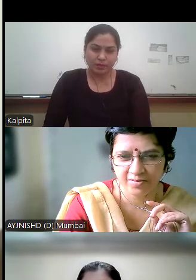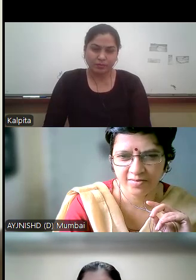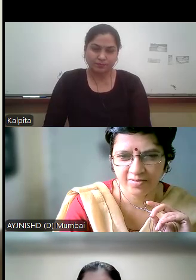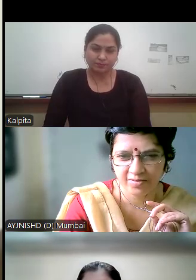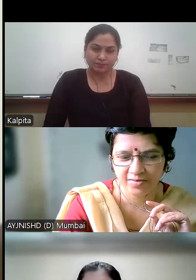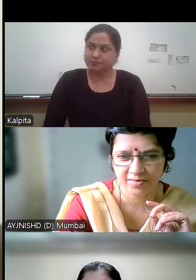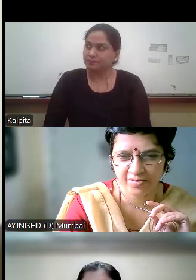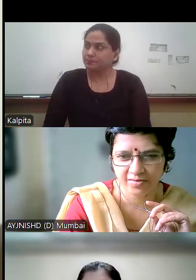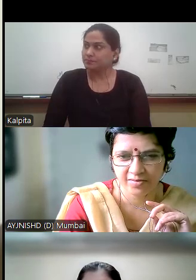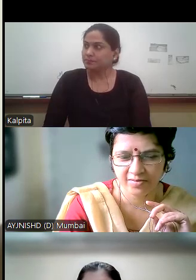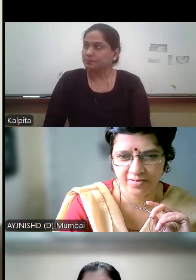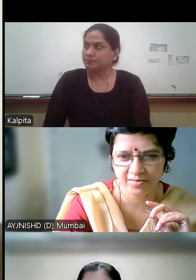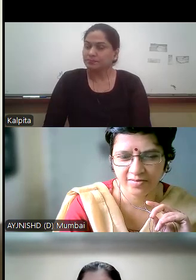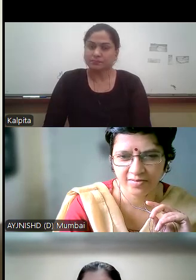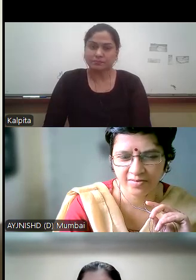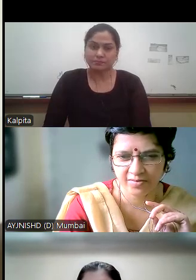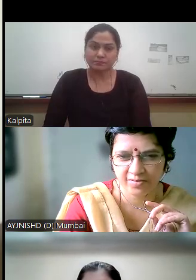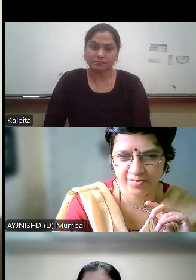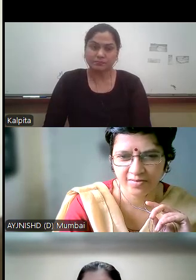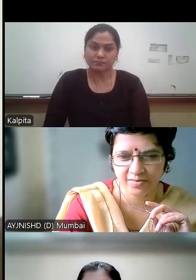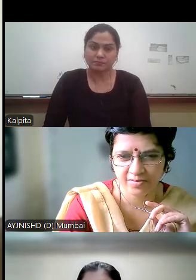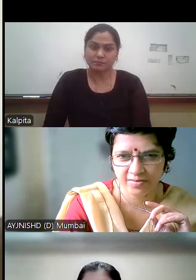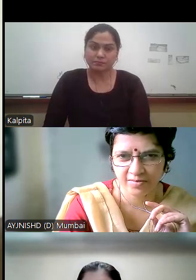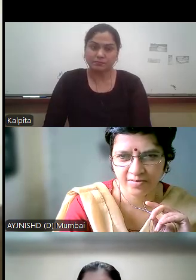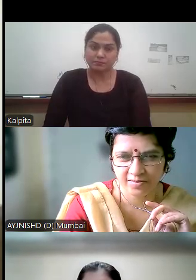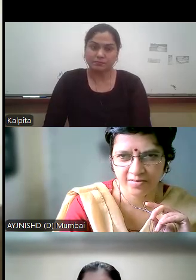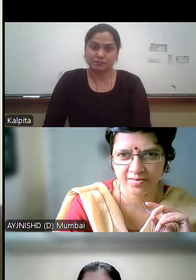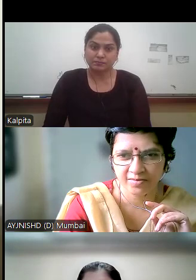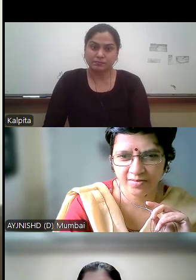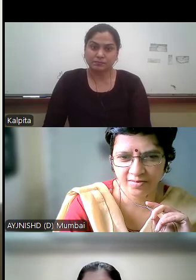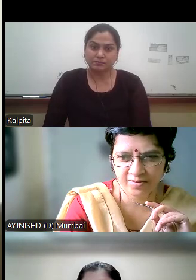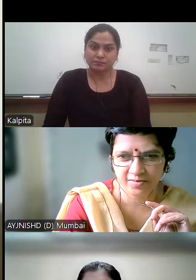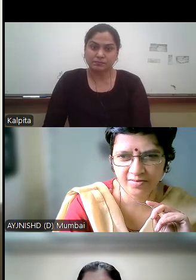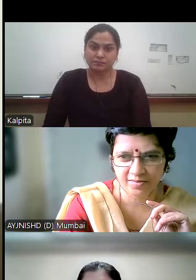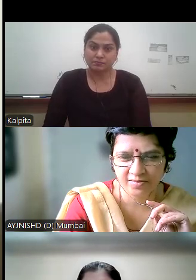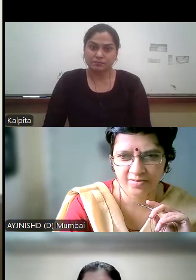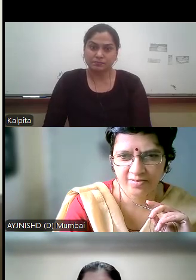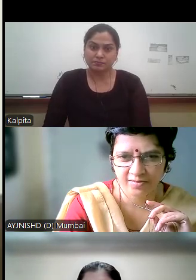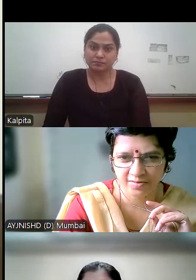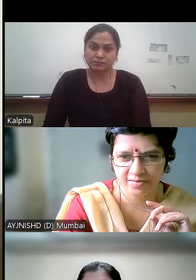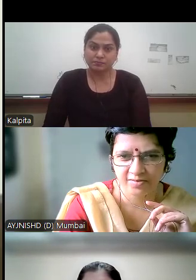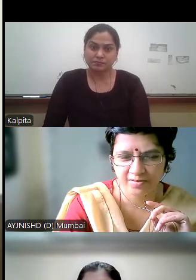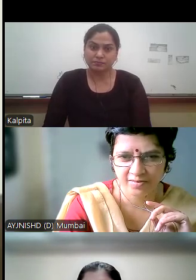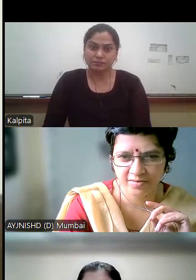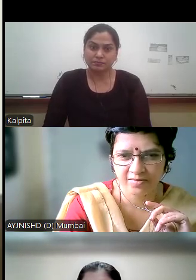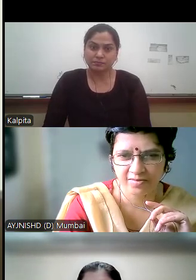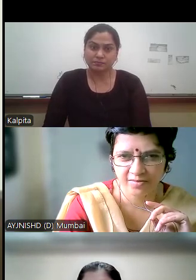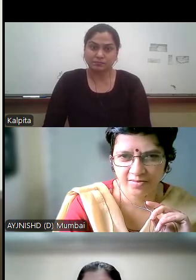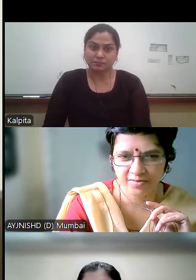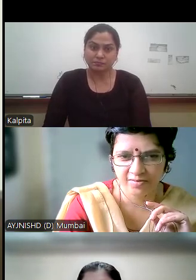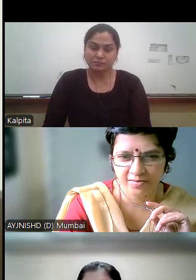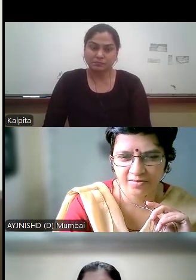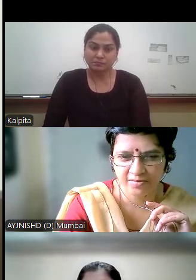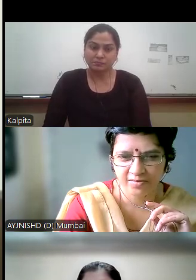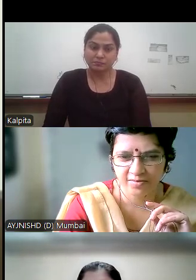करता है तो उसकी अगर गर्दन लटक जाती है या जब वो बैठता है तो उसकी कमर पूरी गोलाई में चली जाती है,